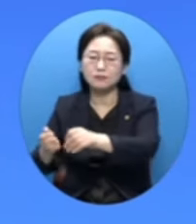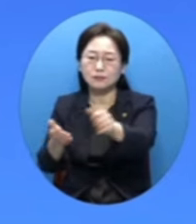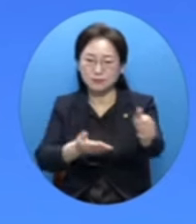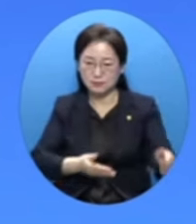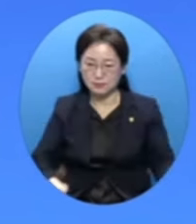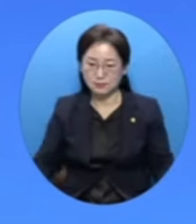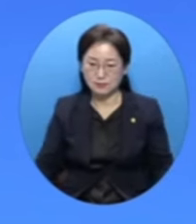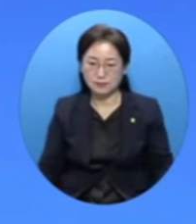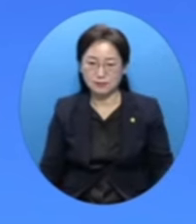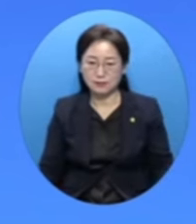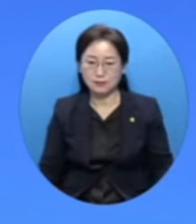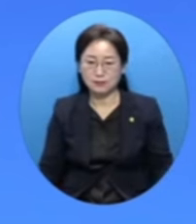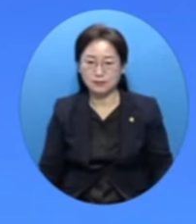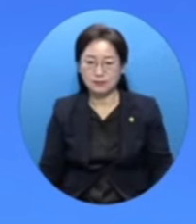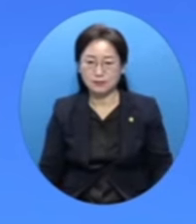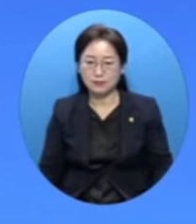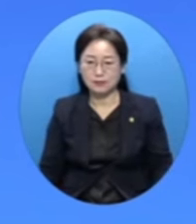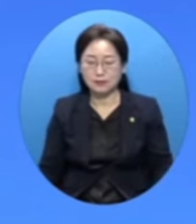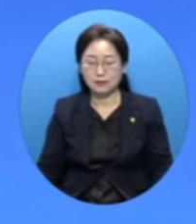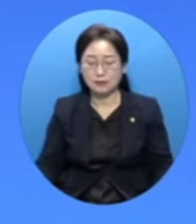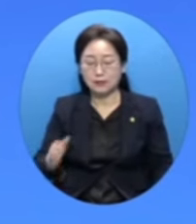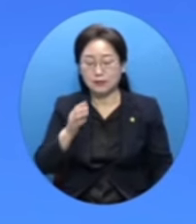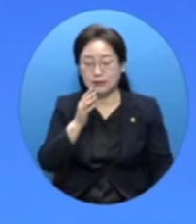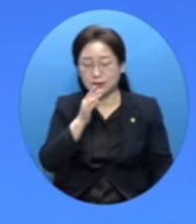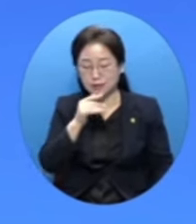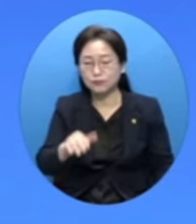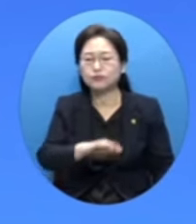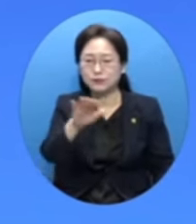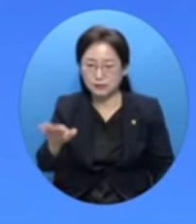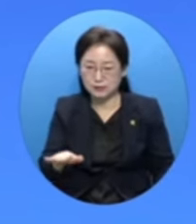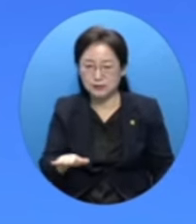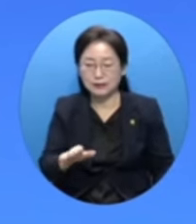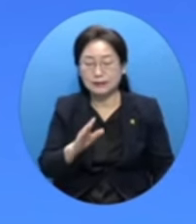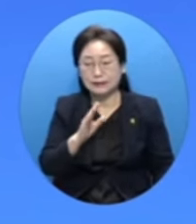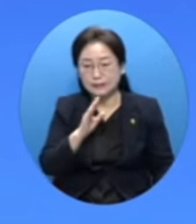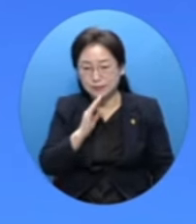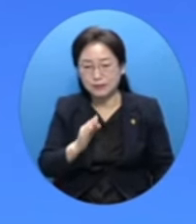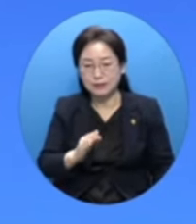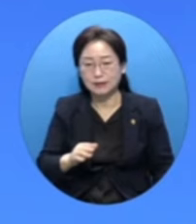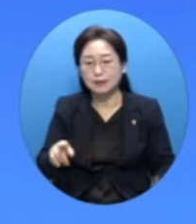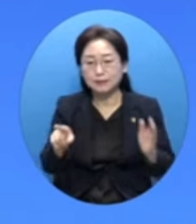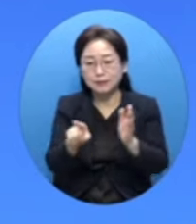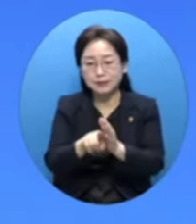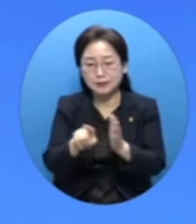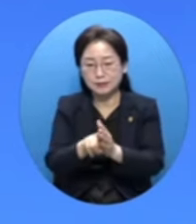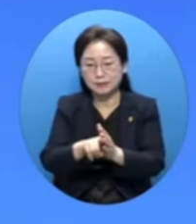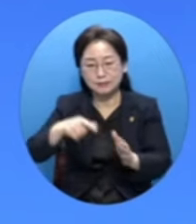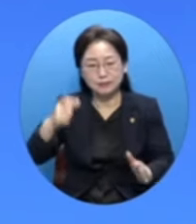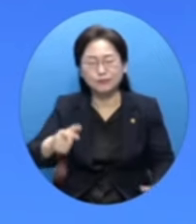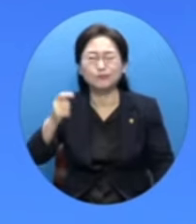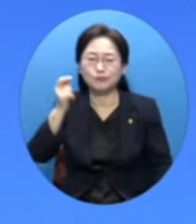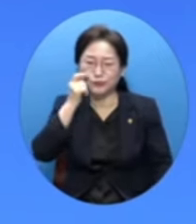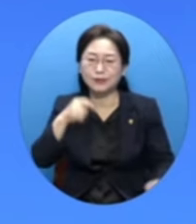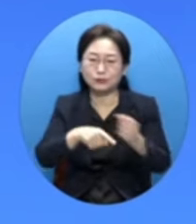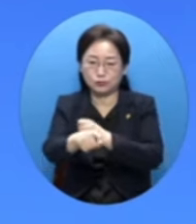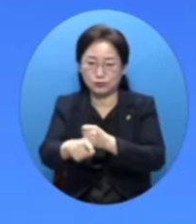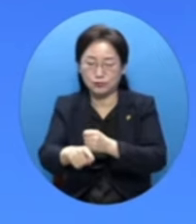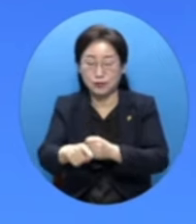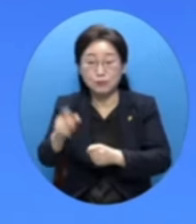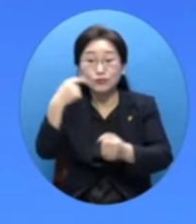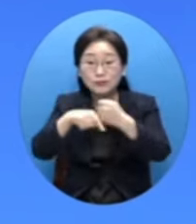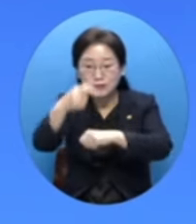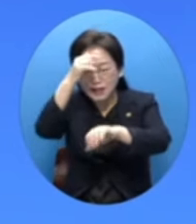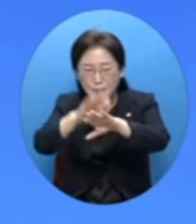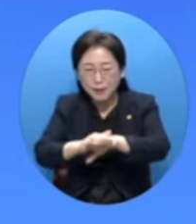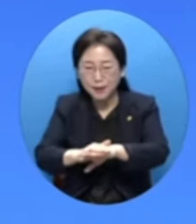것입니다. 그렇다면 우리가 있어야 될 우리 자리를 지키지 못한 부분이 있을 것입니다. 예배에 충실하지